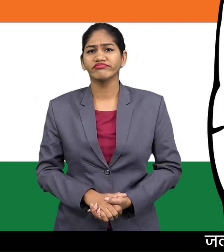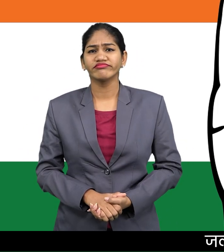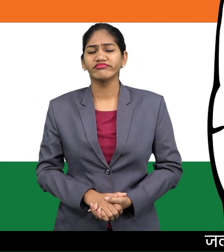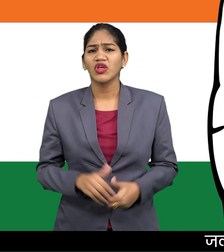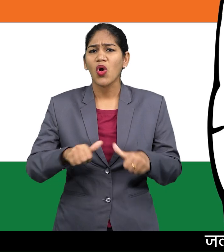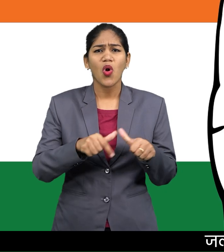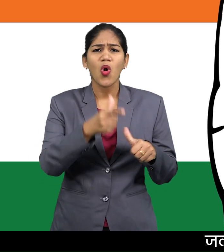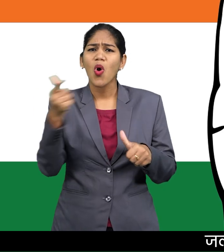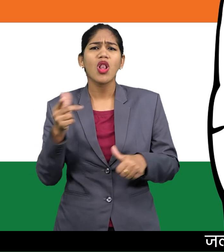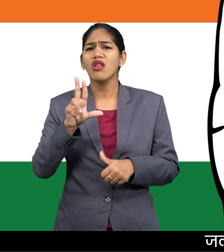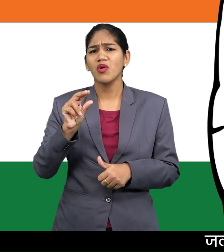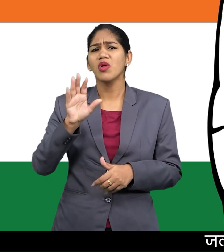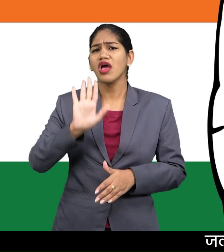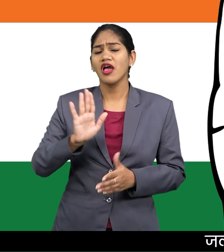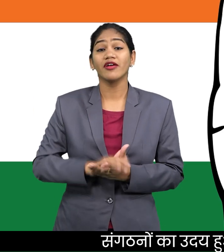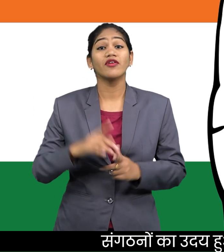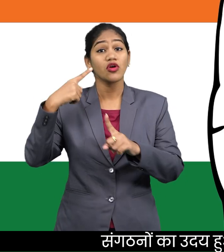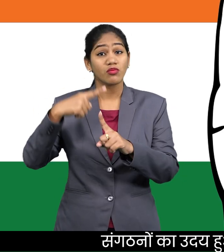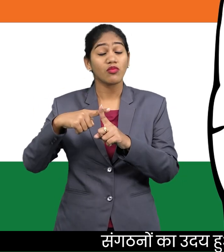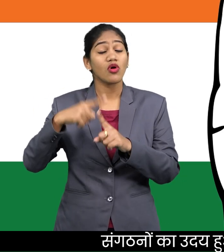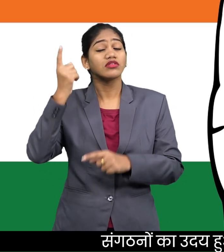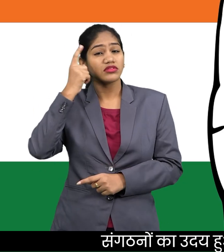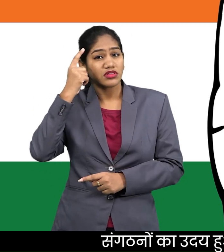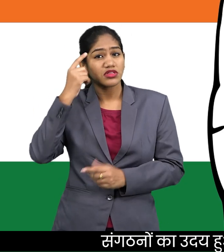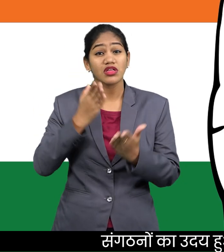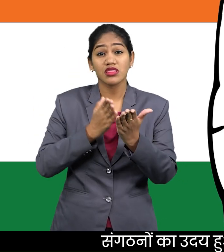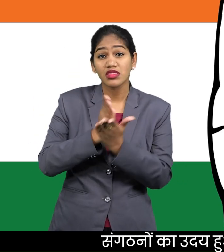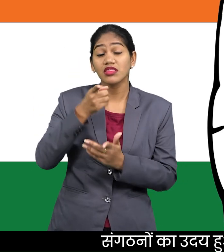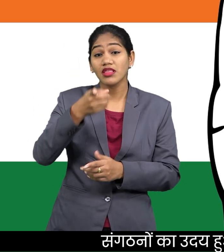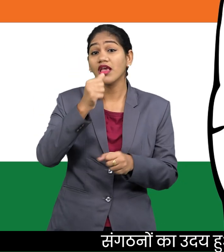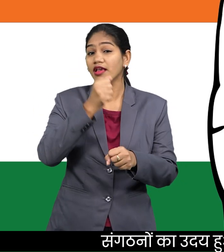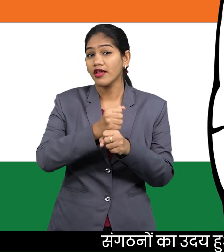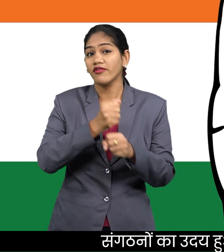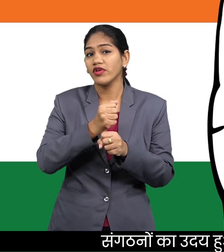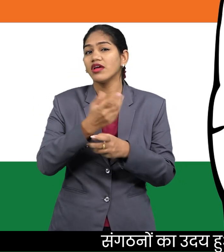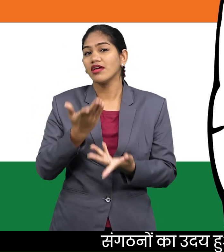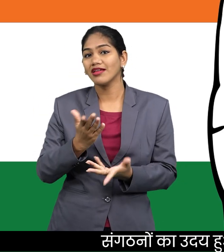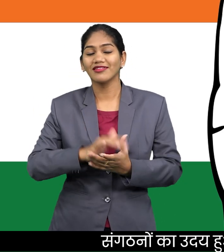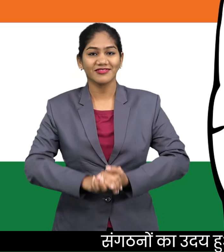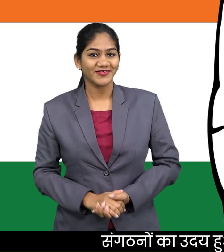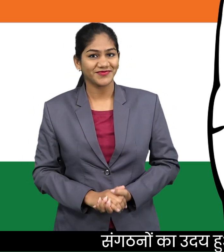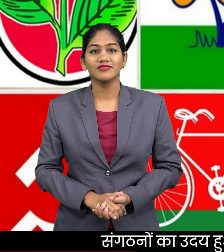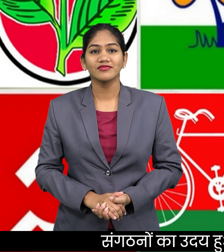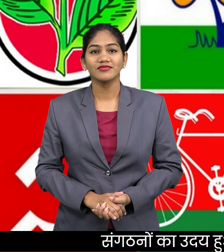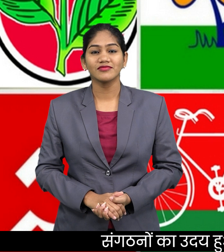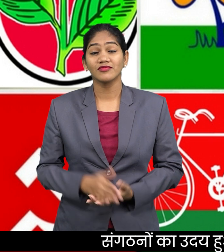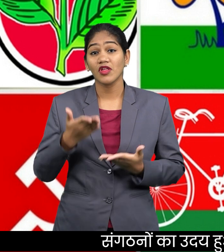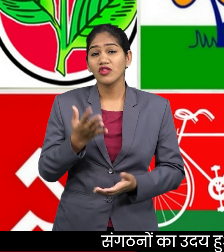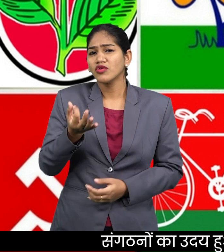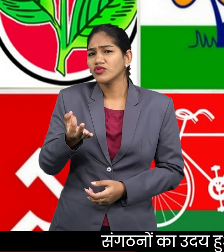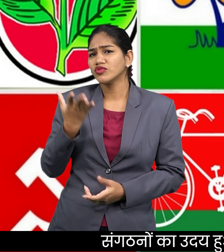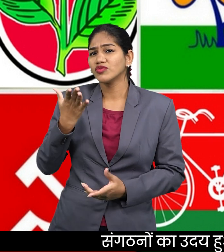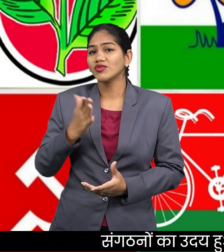जल्द ही ऐसे क्षेत्रीय दलों और संगठनों का उदय हुए जिनका मान्यताएं कांग्रेस